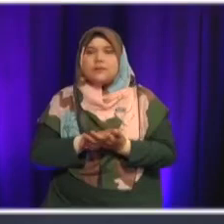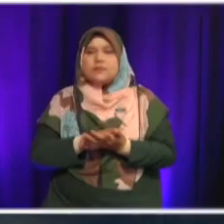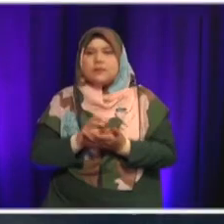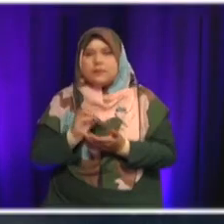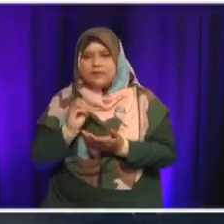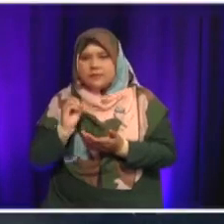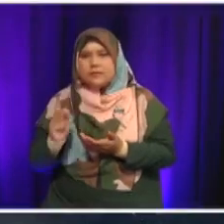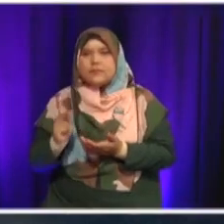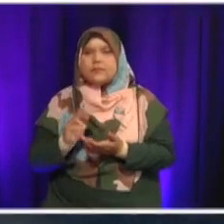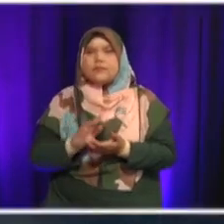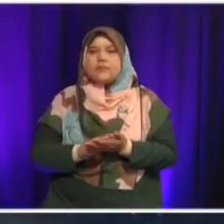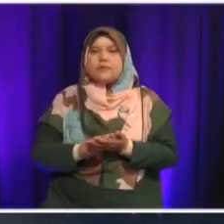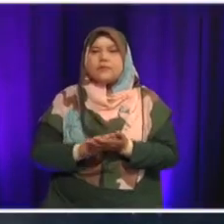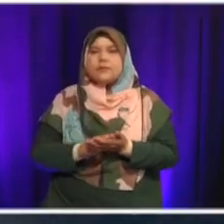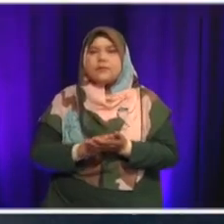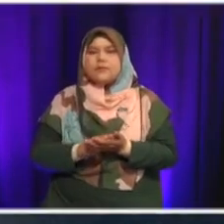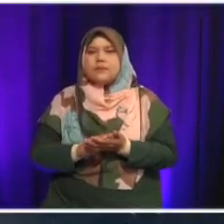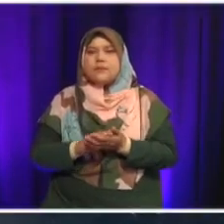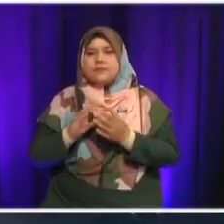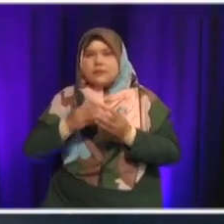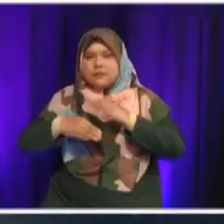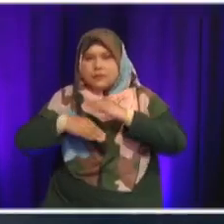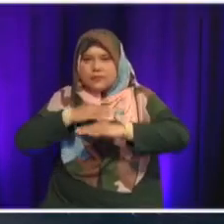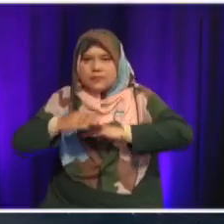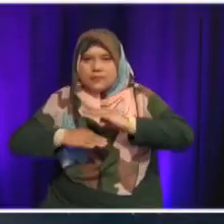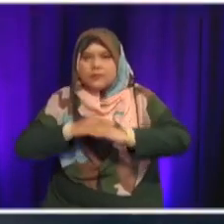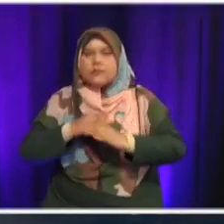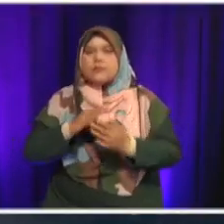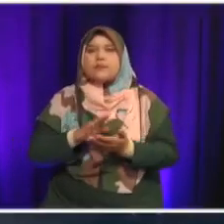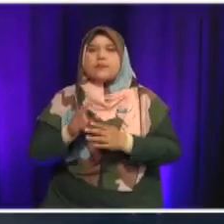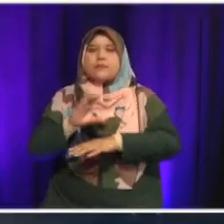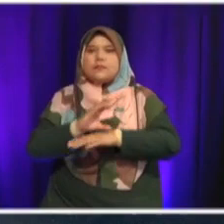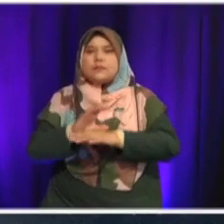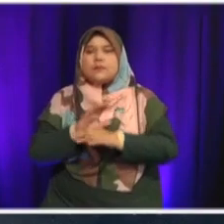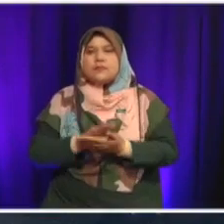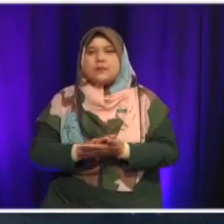event ada bungkus kain coklat ini